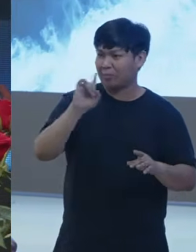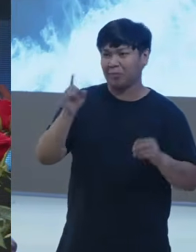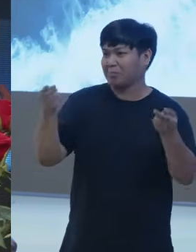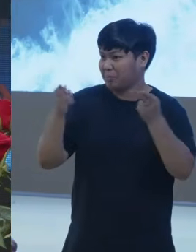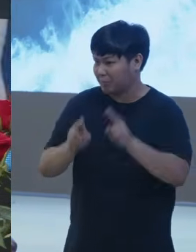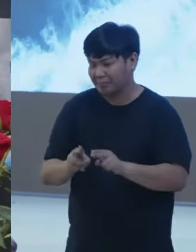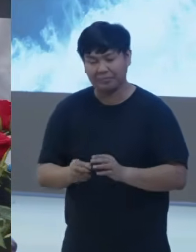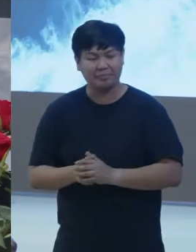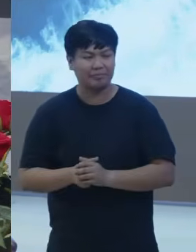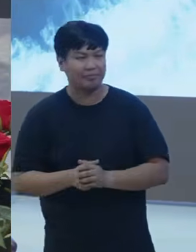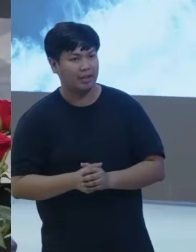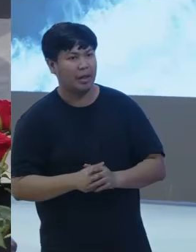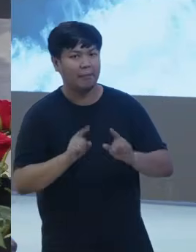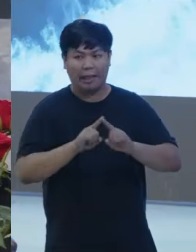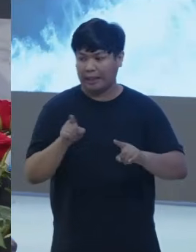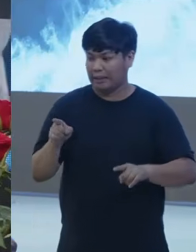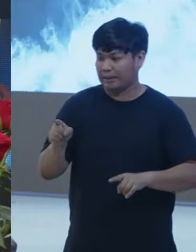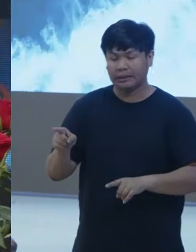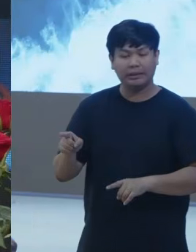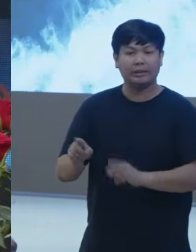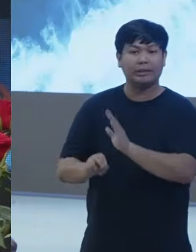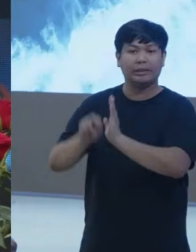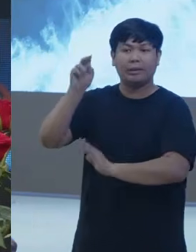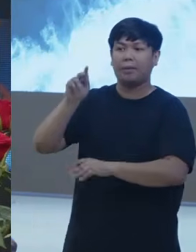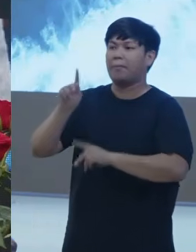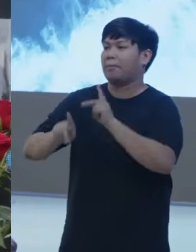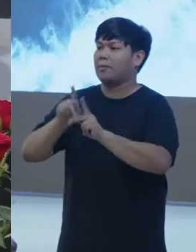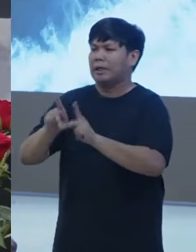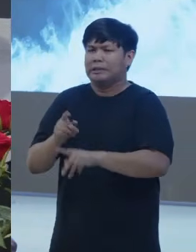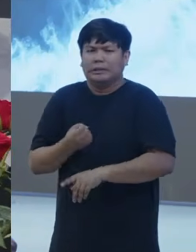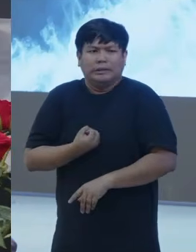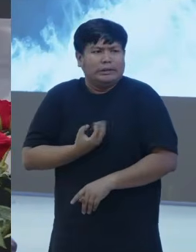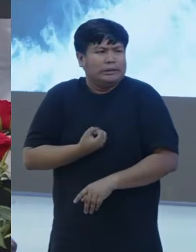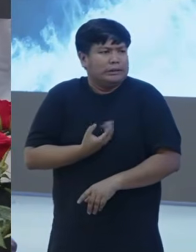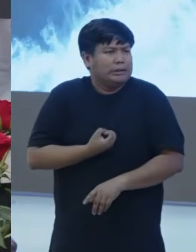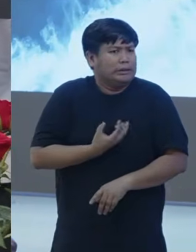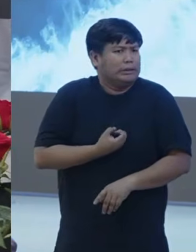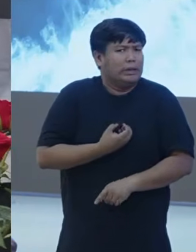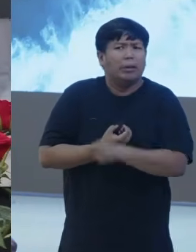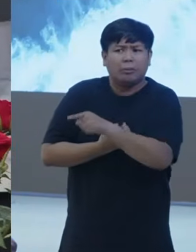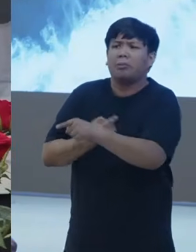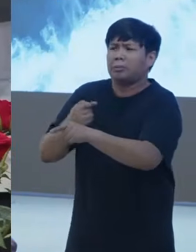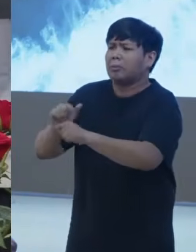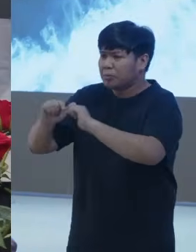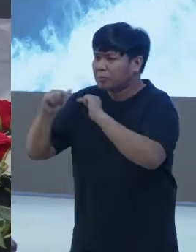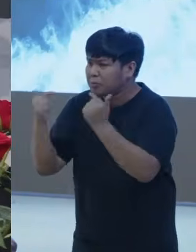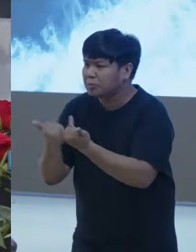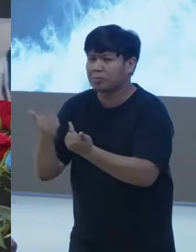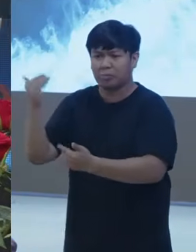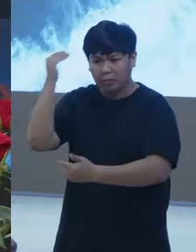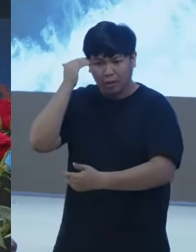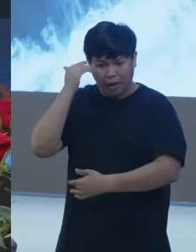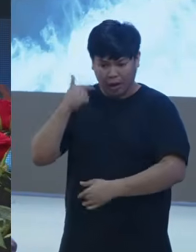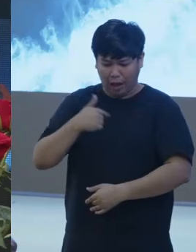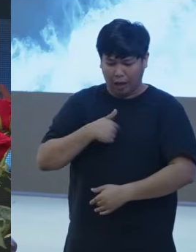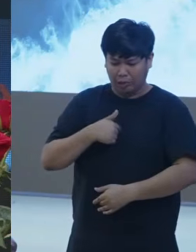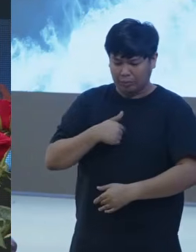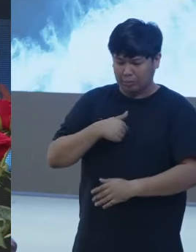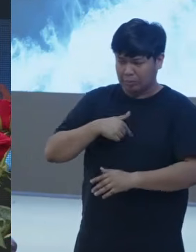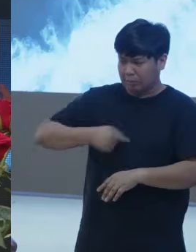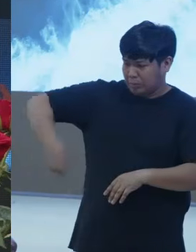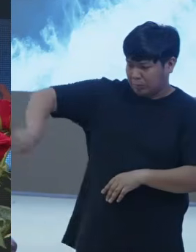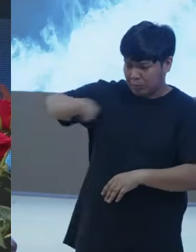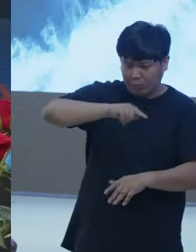dating sa mga taga-Nineveh. Malamang hindi. Alam kasi nila na sila ay makasalanan, alam nila siguro na sila ay